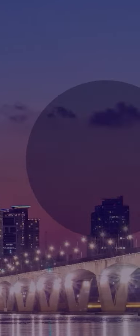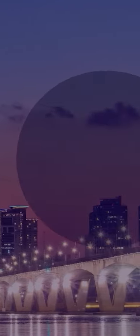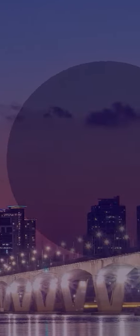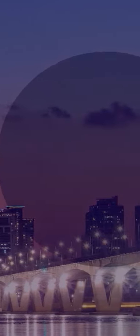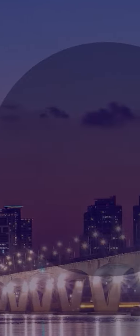이상입니다 y